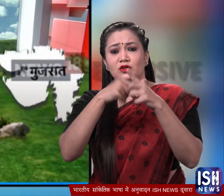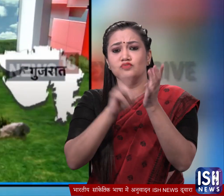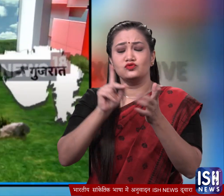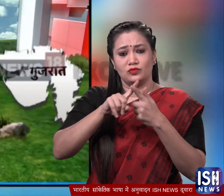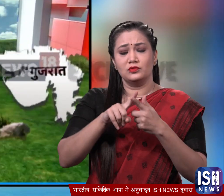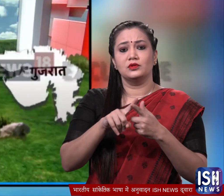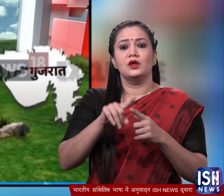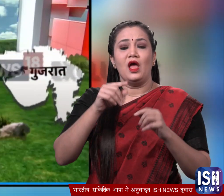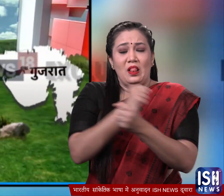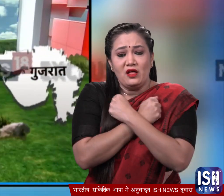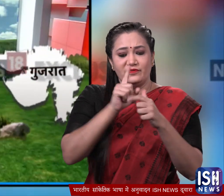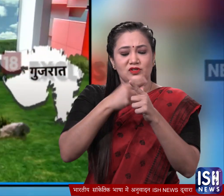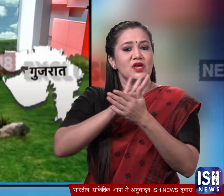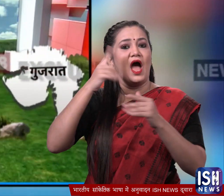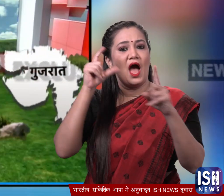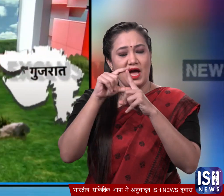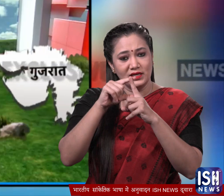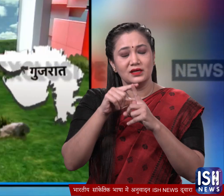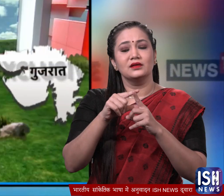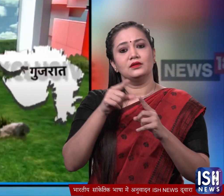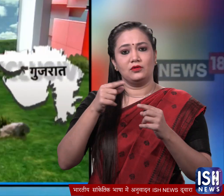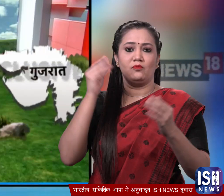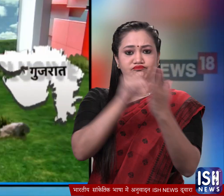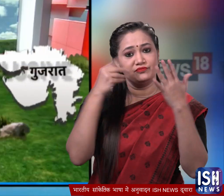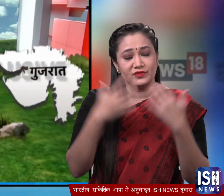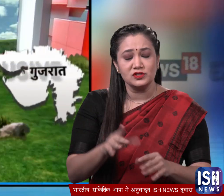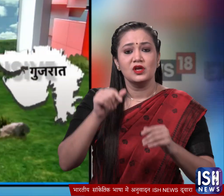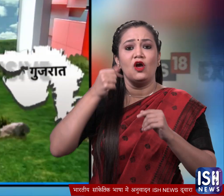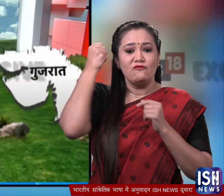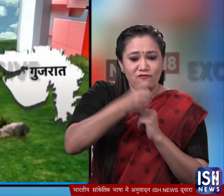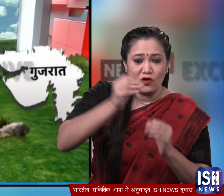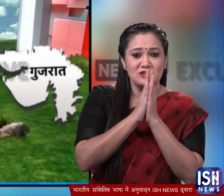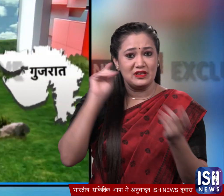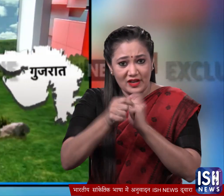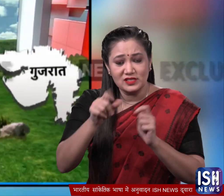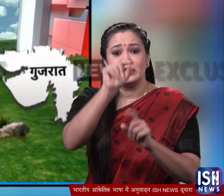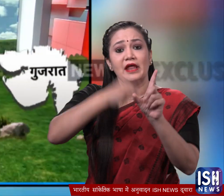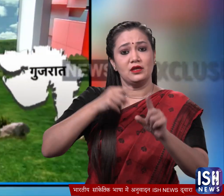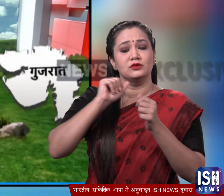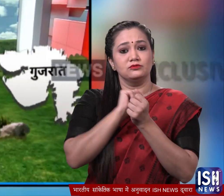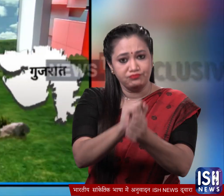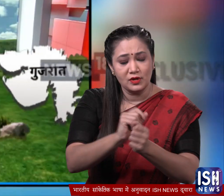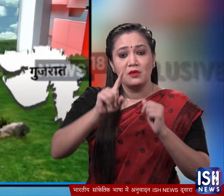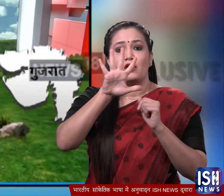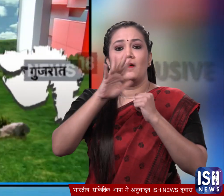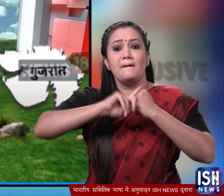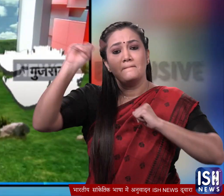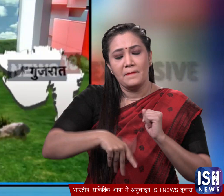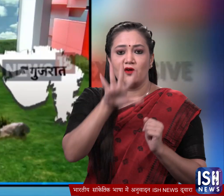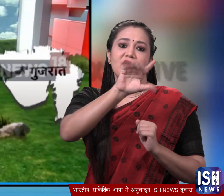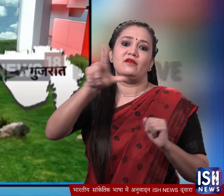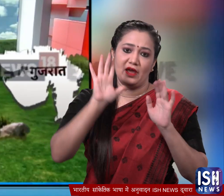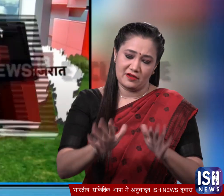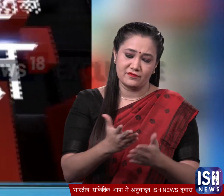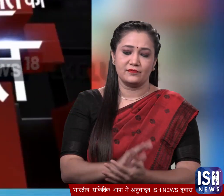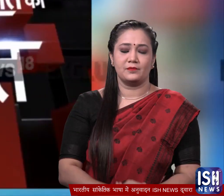जिहाद कानून को मंजूरी दे दी गई थी। इसमें धोखाधड़ी से शादी या जबरन धर्म परिवर्तन करने पर 10 साल तक की कैद और 5 लाख रुपए तक के जुर्माने का